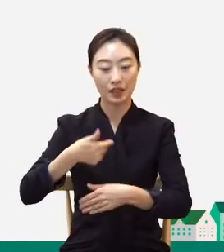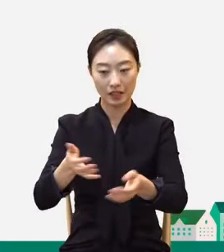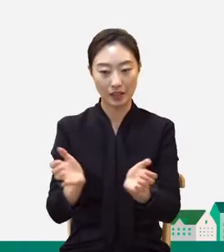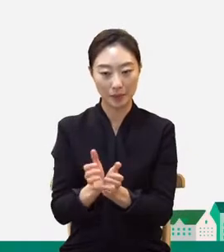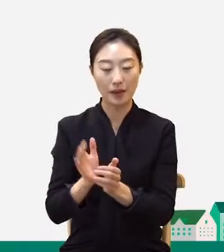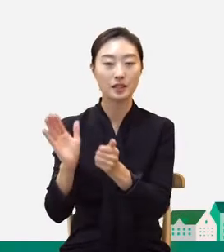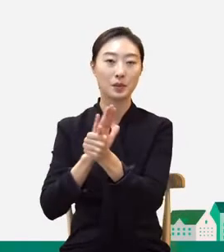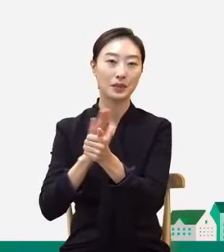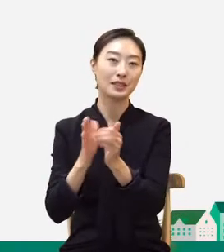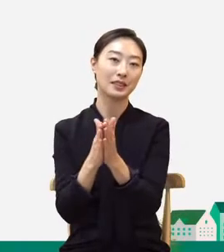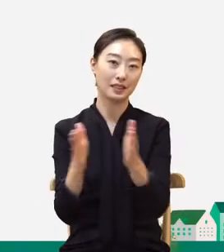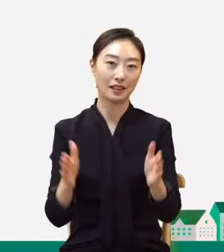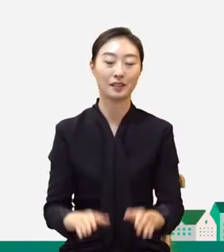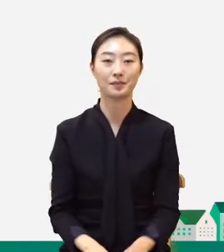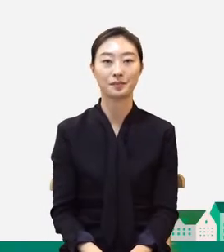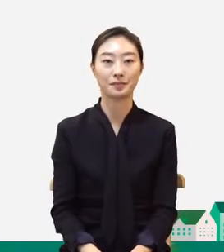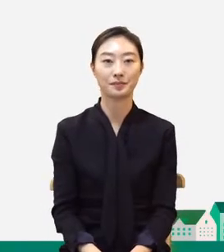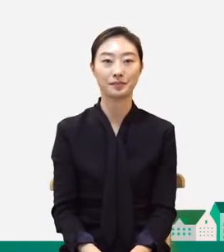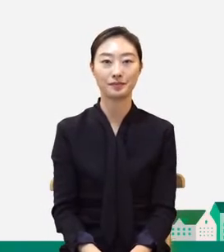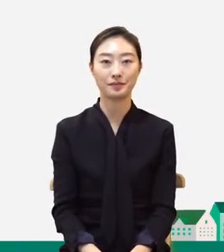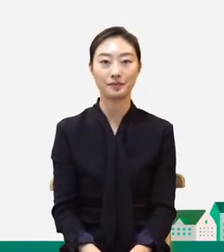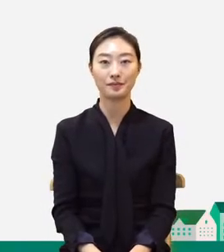서비스가 제공이 됩니다.